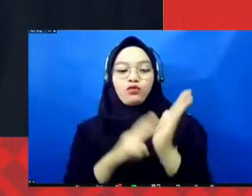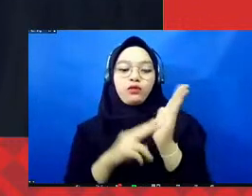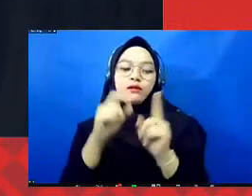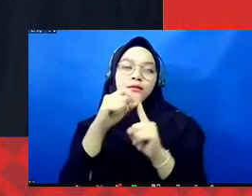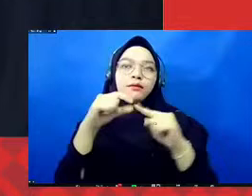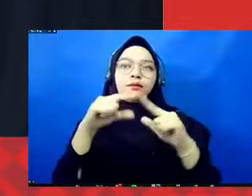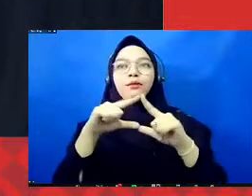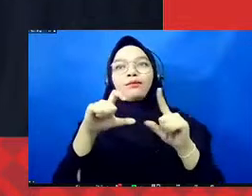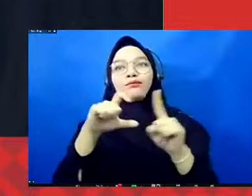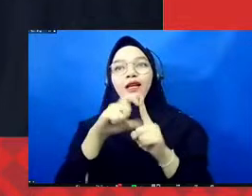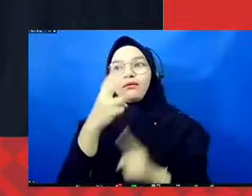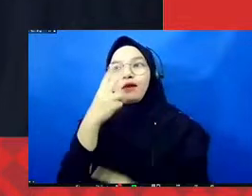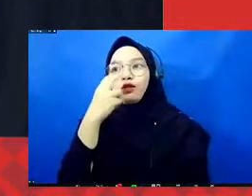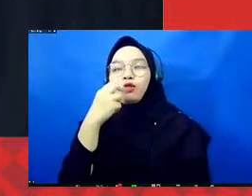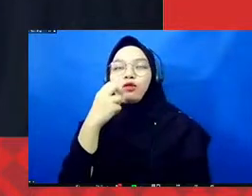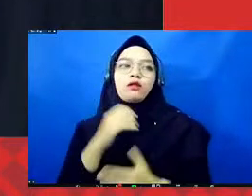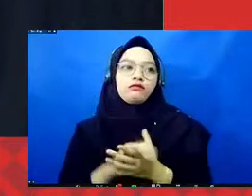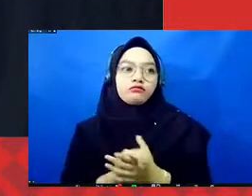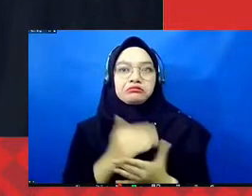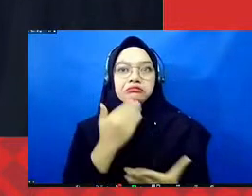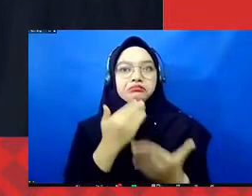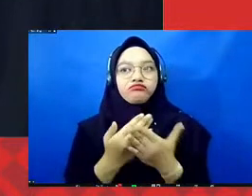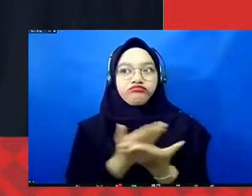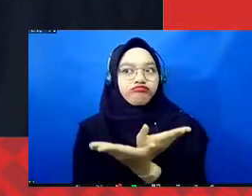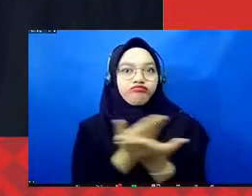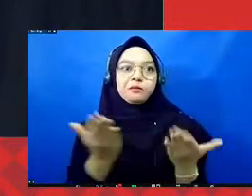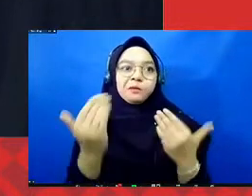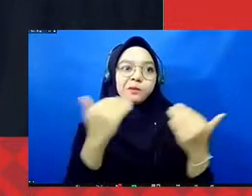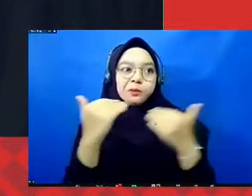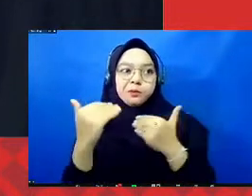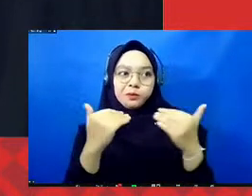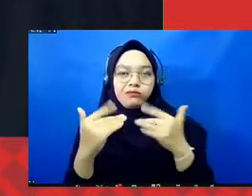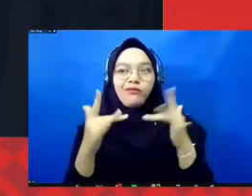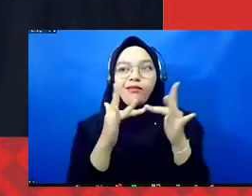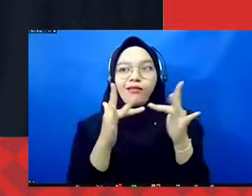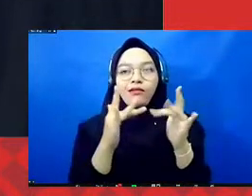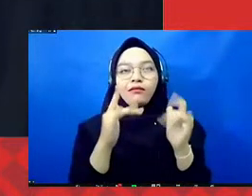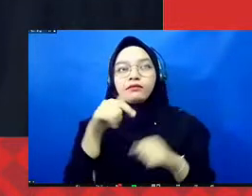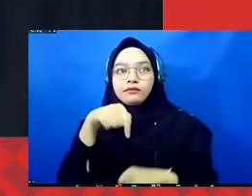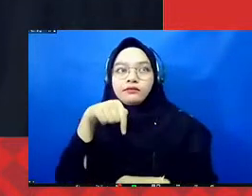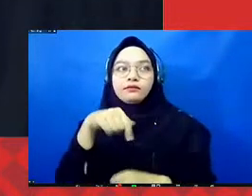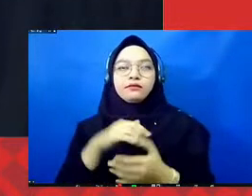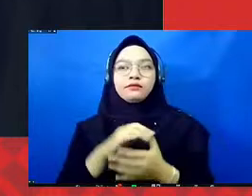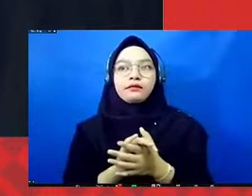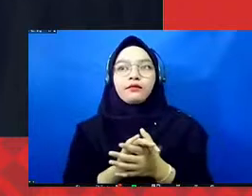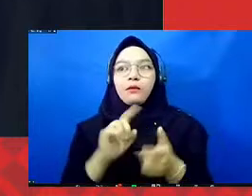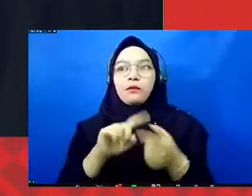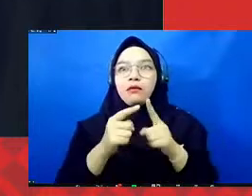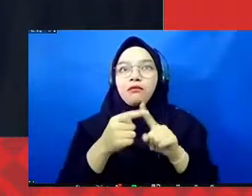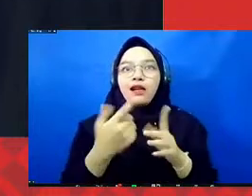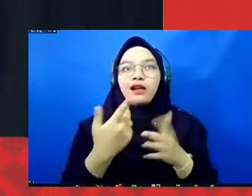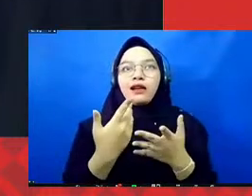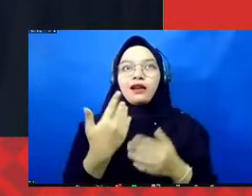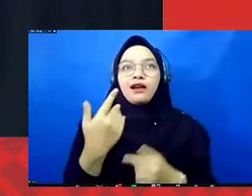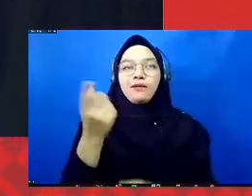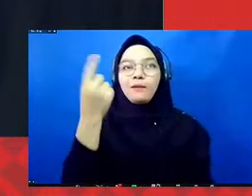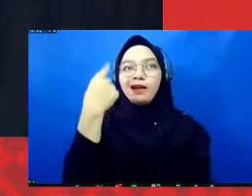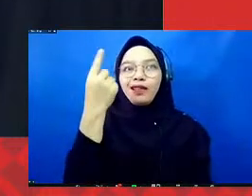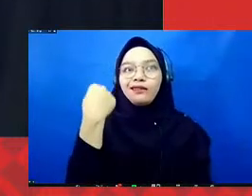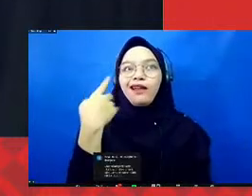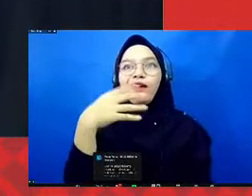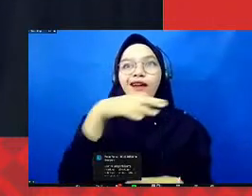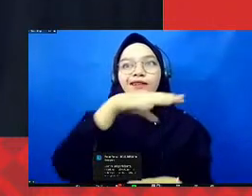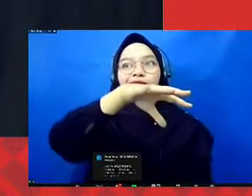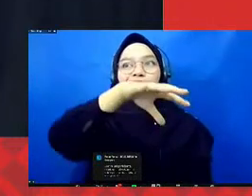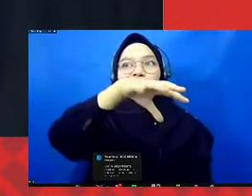seluruh peserta yang sudah hadir secara online pada hari ini, rekan-rekan pemerintah daerah yang sudah menyempatkan